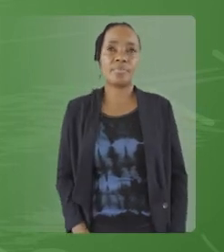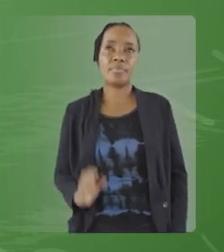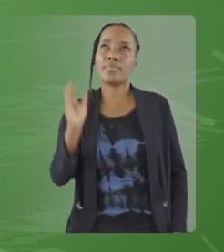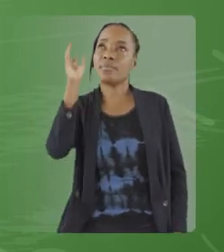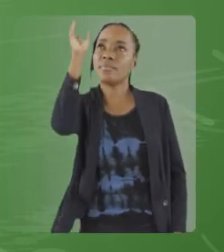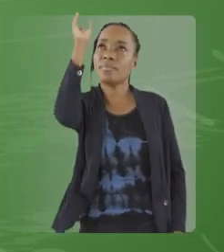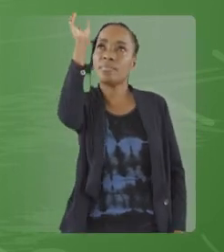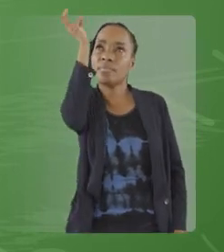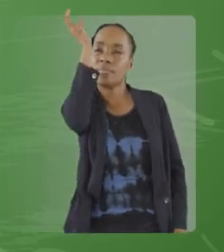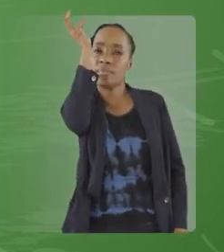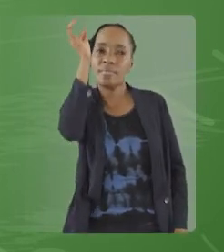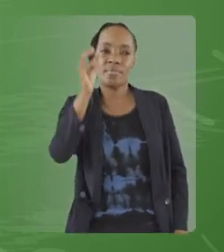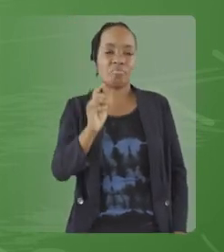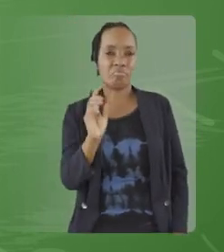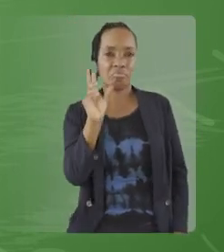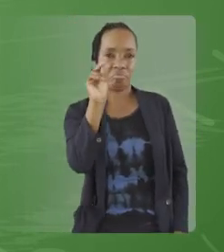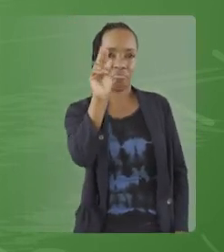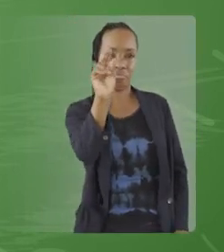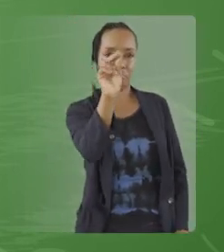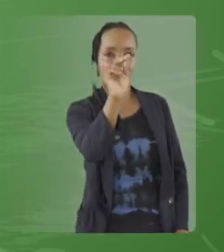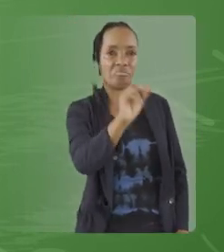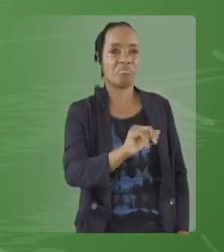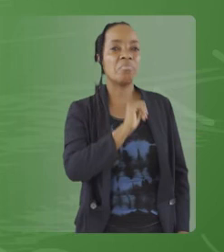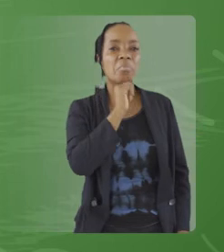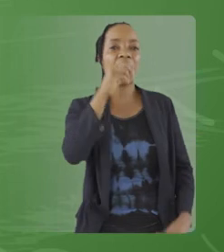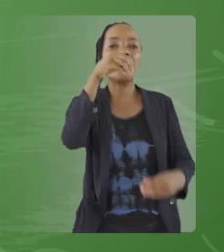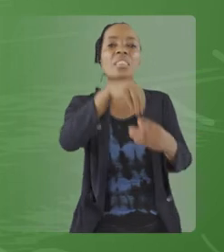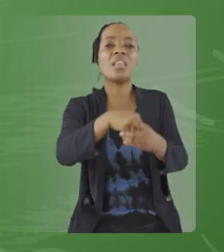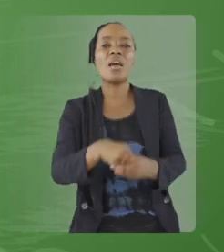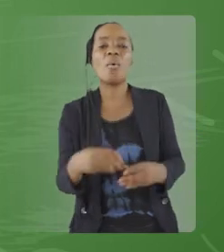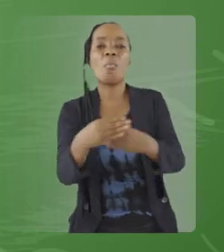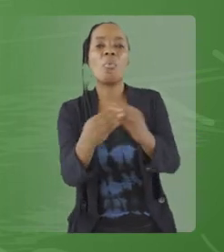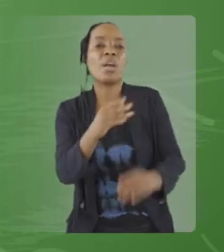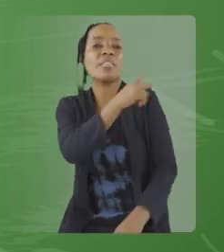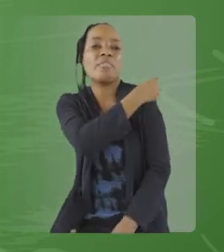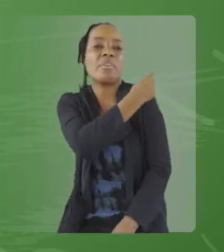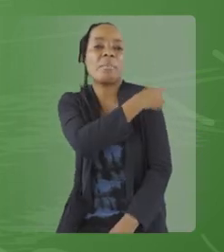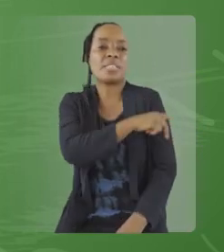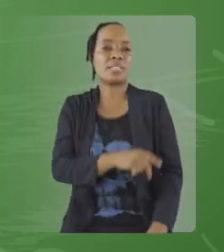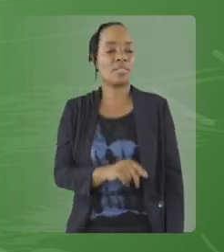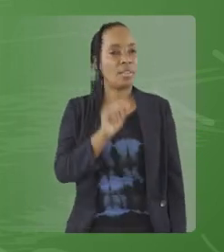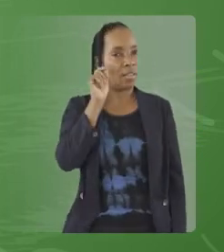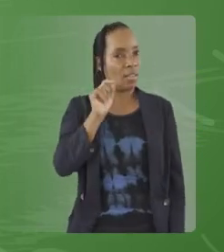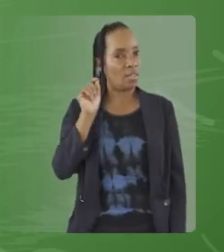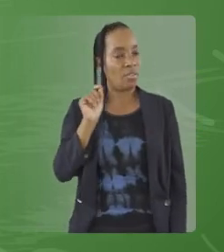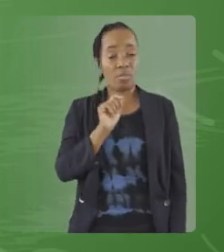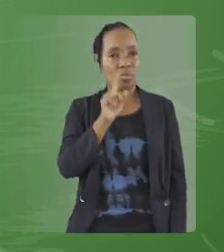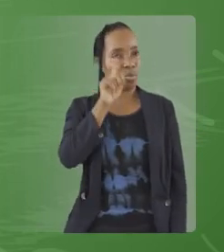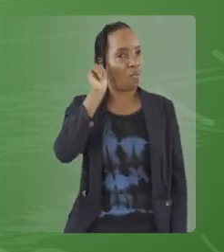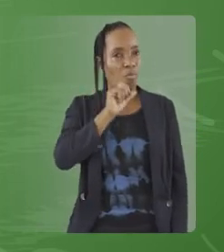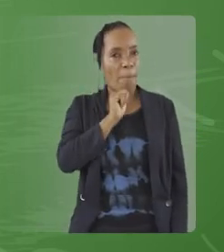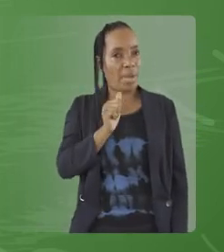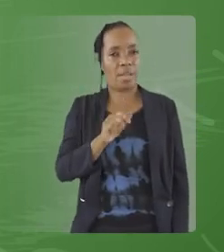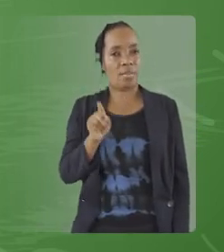L'ampoule. L'ampoule n'est pas un élément de la boîte pharmaceutique. Donc, on ne l'entoure pas.